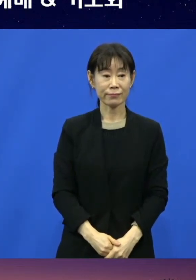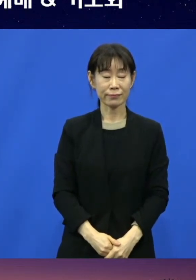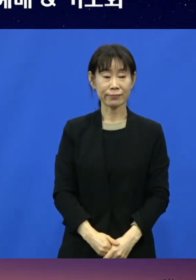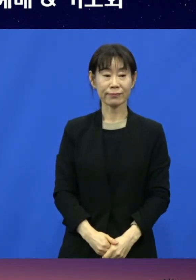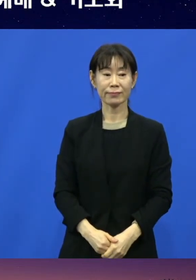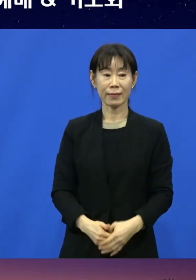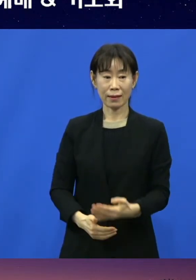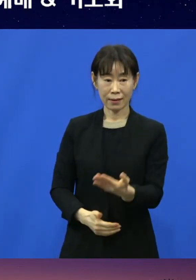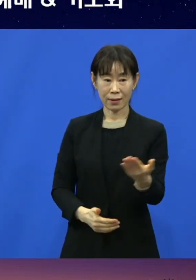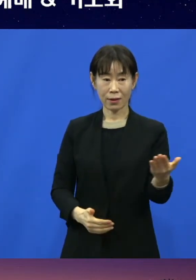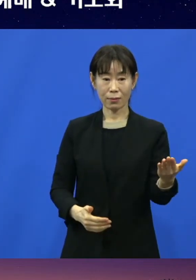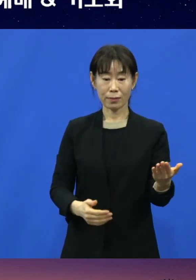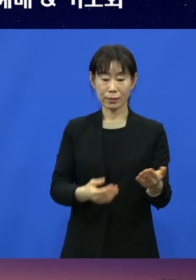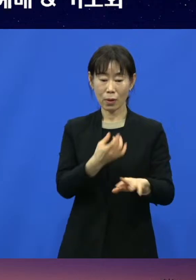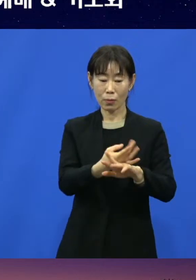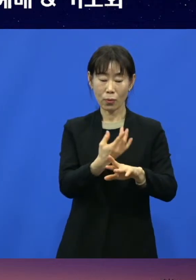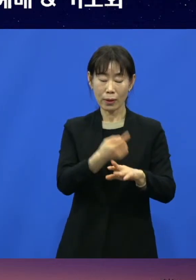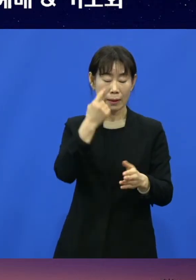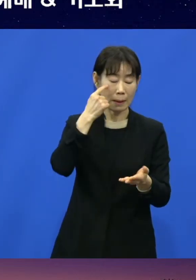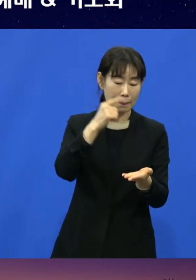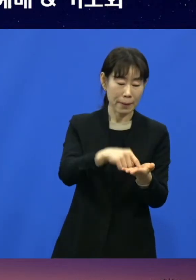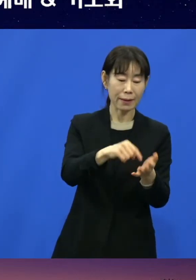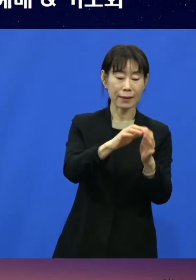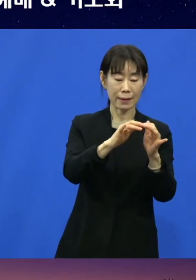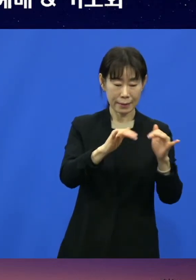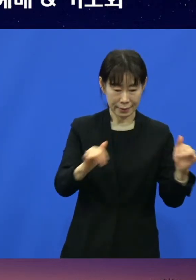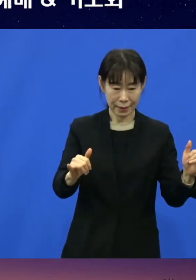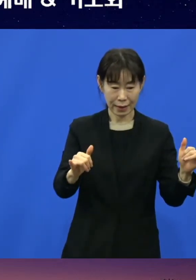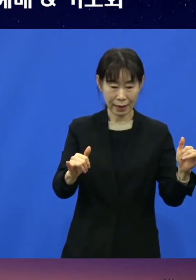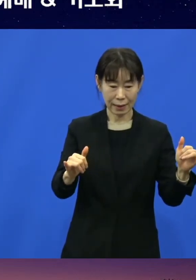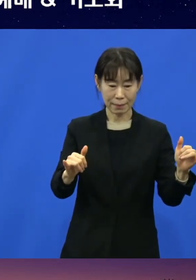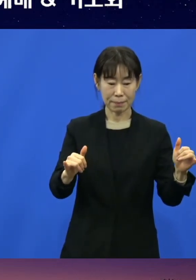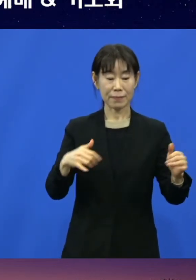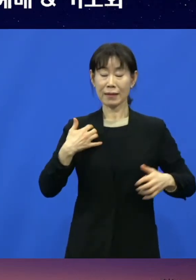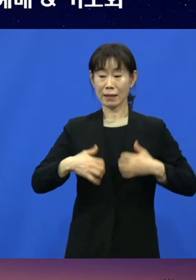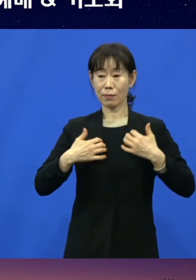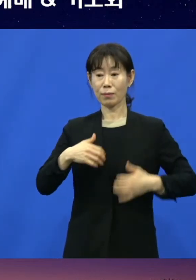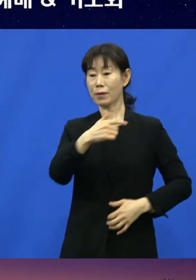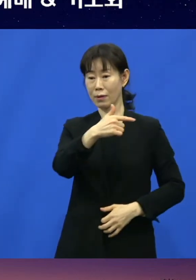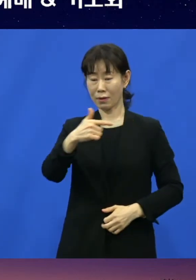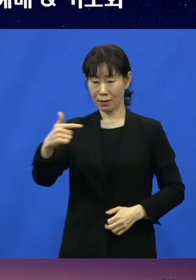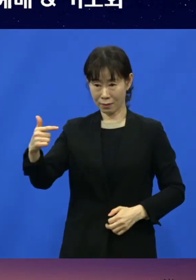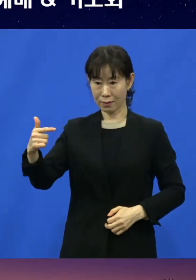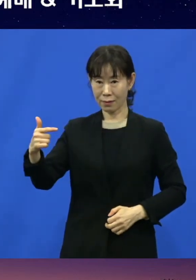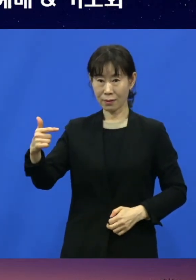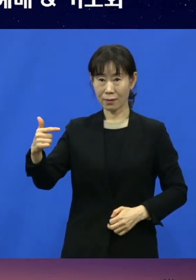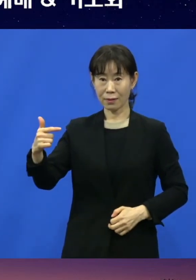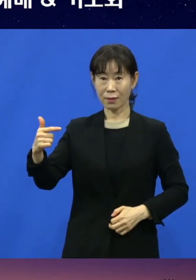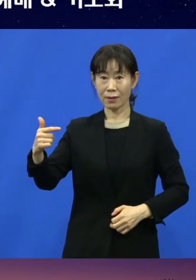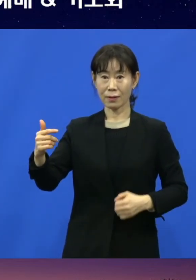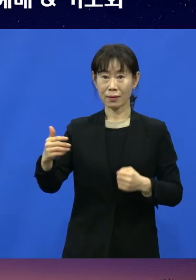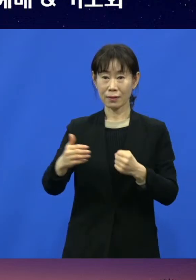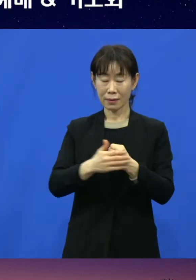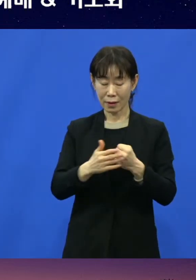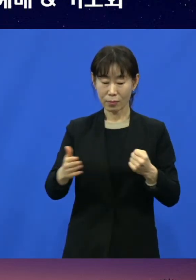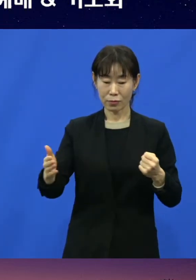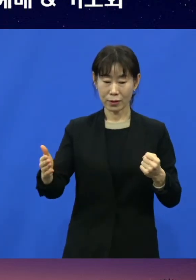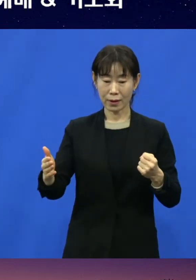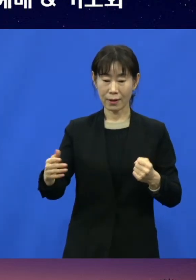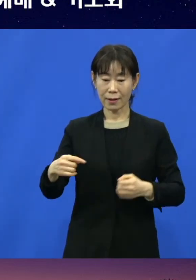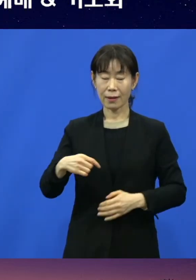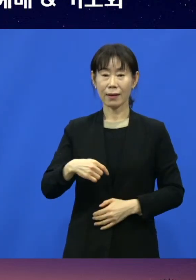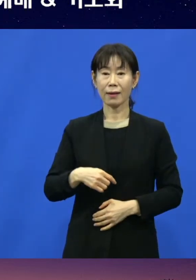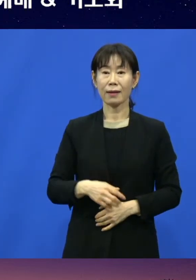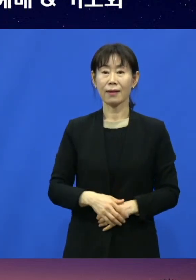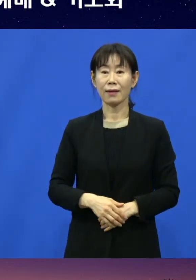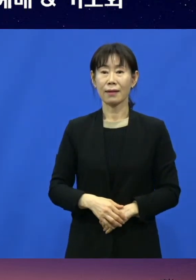여러분, 우리가 이 보화를 발견한 사람들이 누리는 이 기쁨이 너무도 크기 때문에 이런 것에 대한 아쉬움이나 포기로 인하여